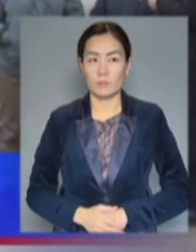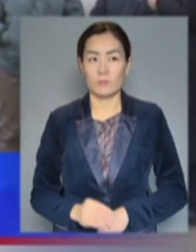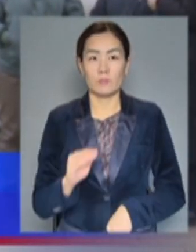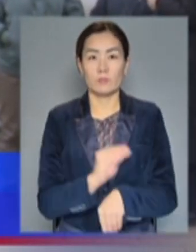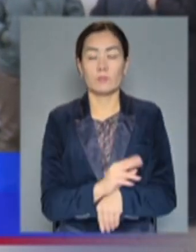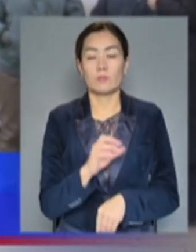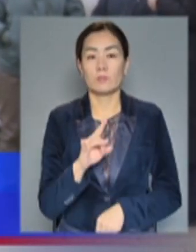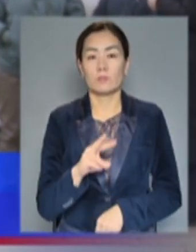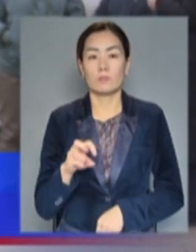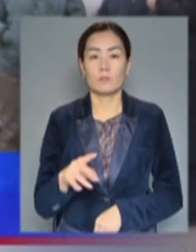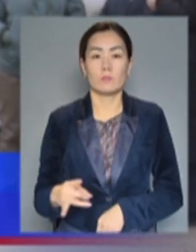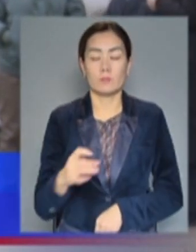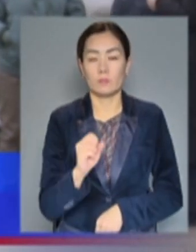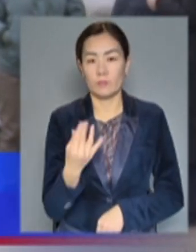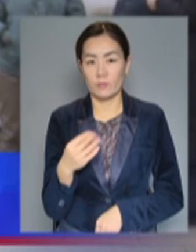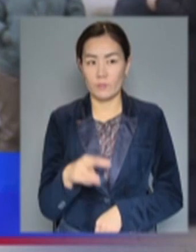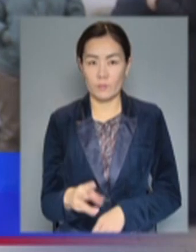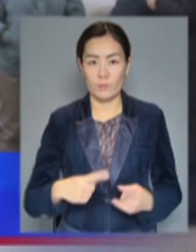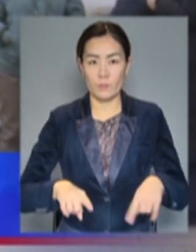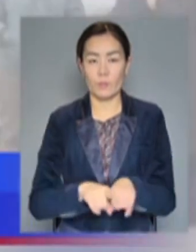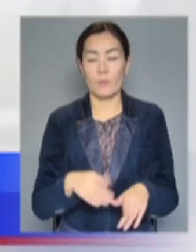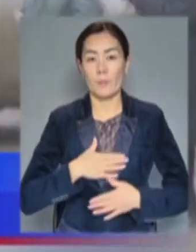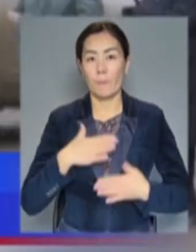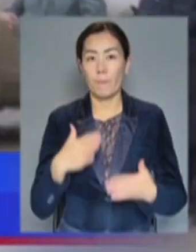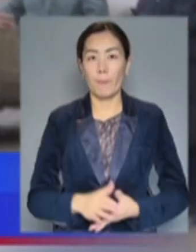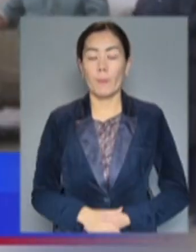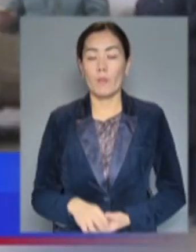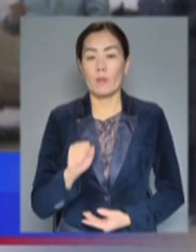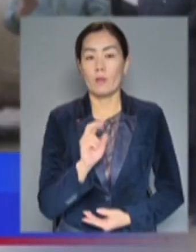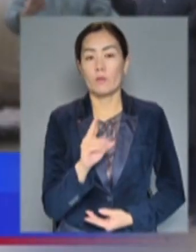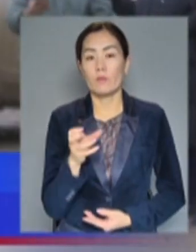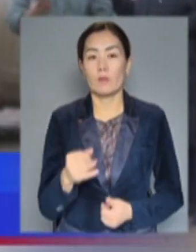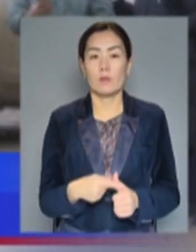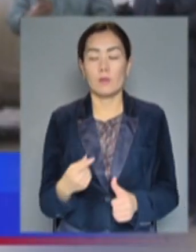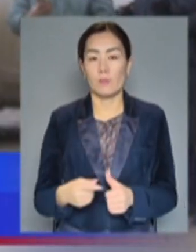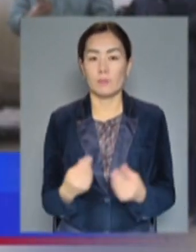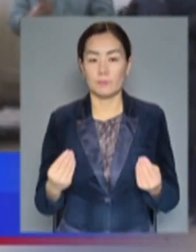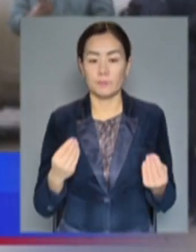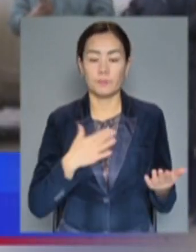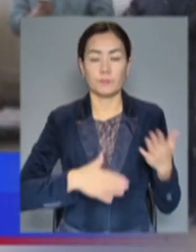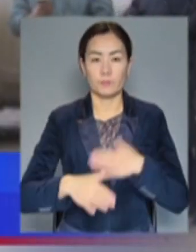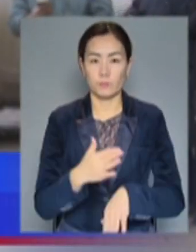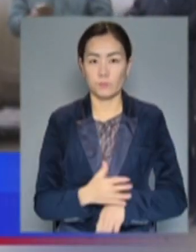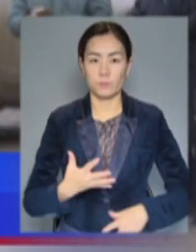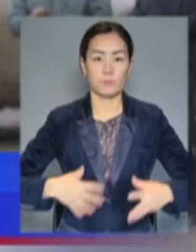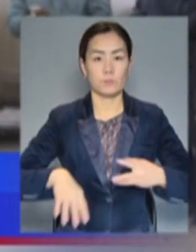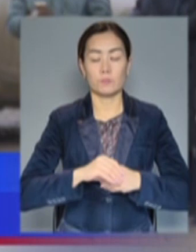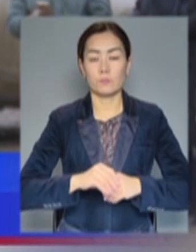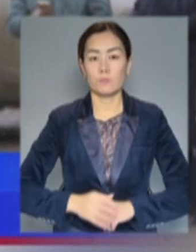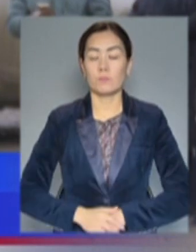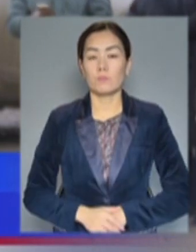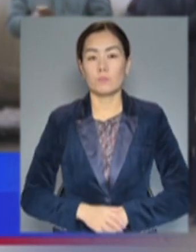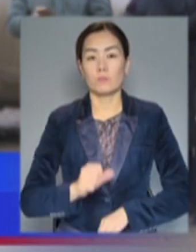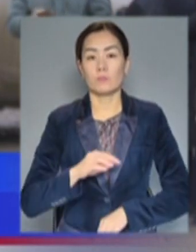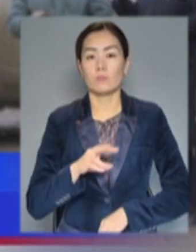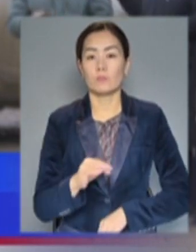де мына Еркінқала округінің әкімдігіне де алғысымыз шексіз. Есқайыр атамыздың есімімен аталып жатқанына қуаныштымыз. Барлығына осы